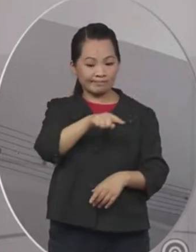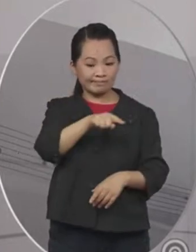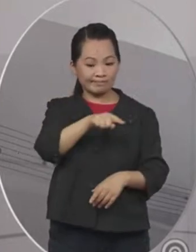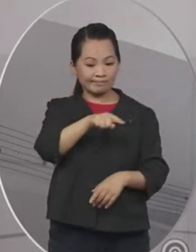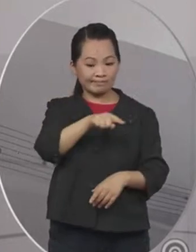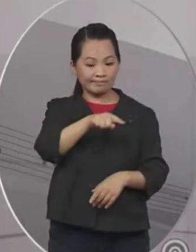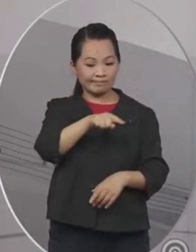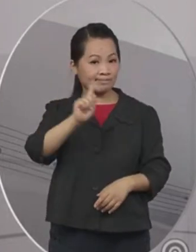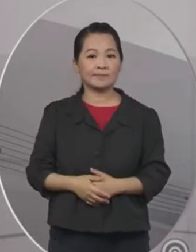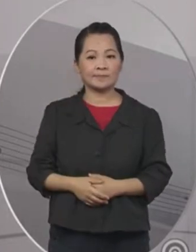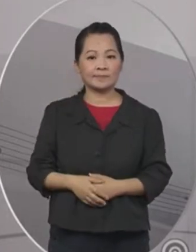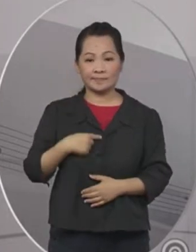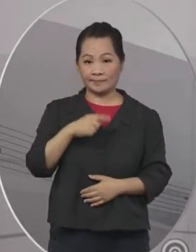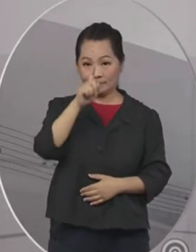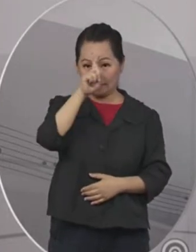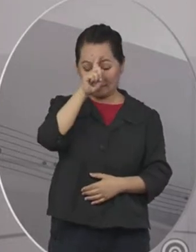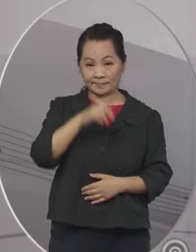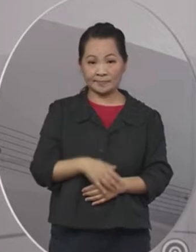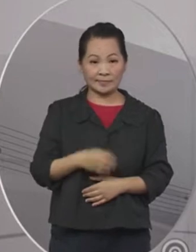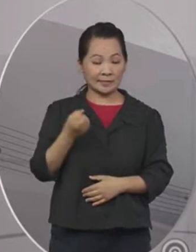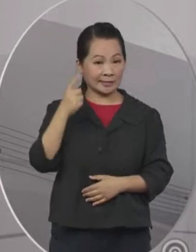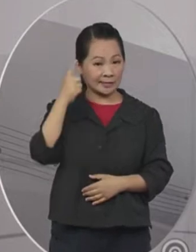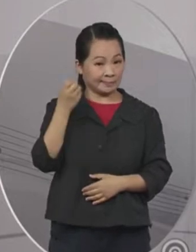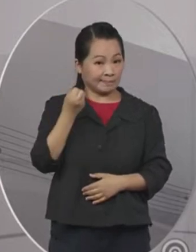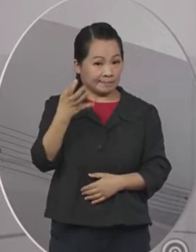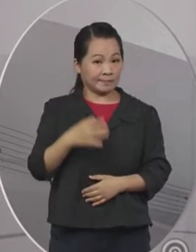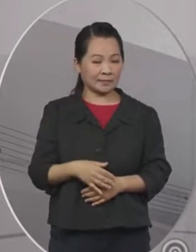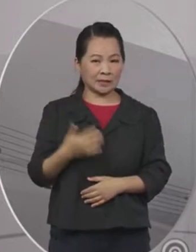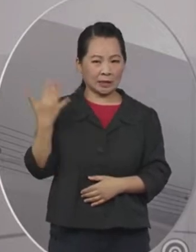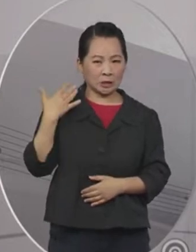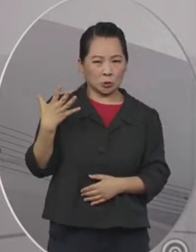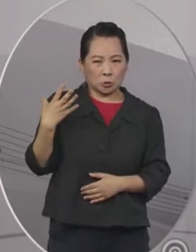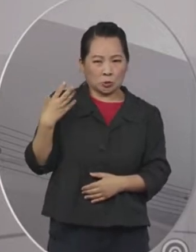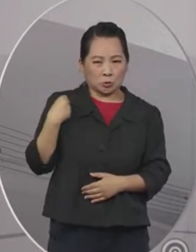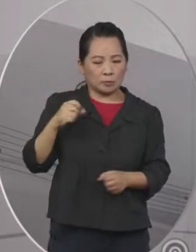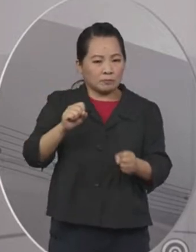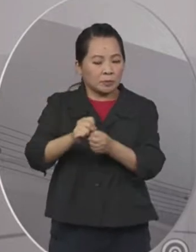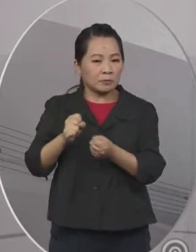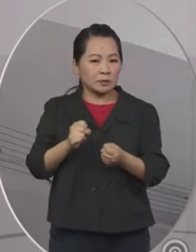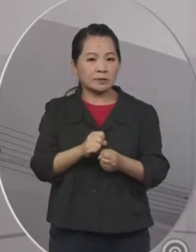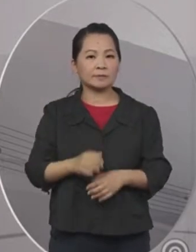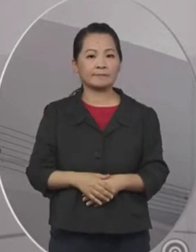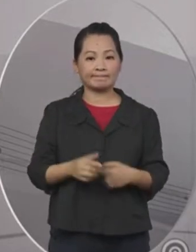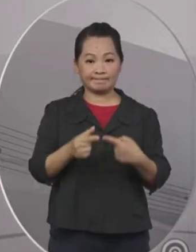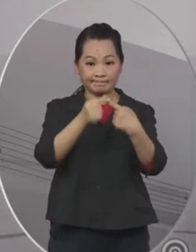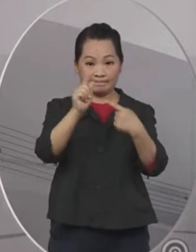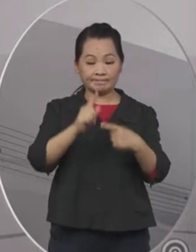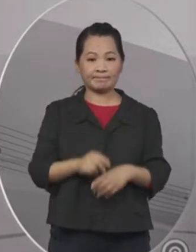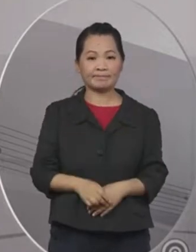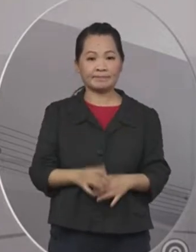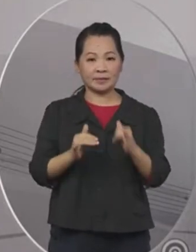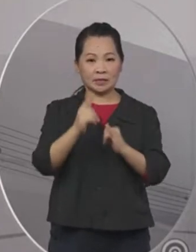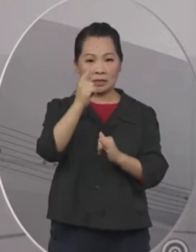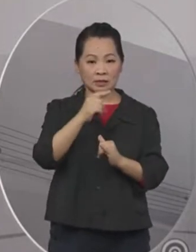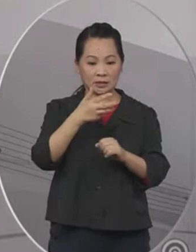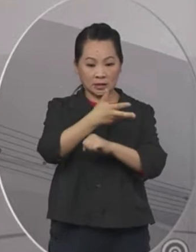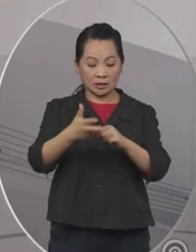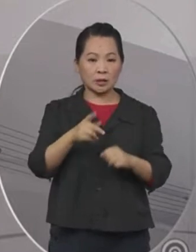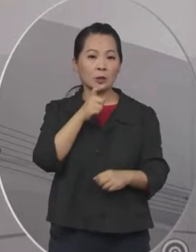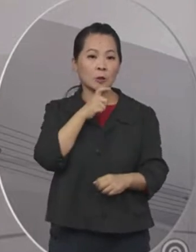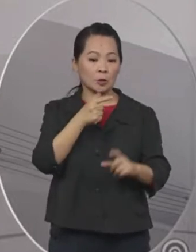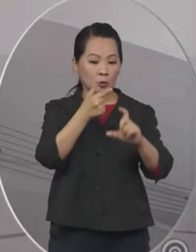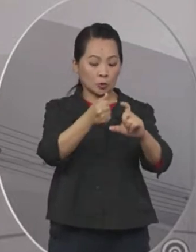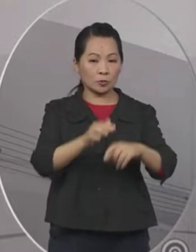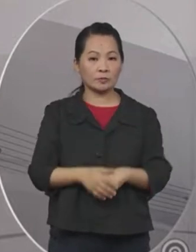案的看法，希望以新思维打破传统政治的窠臼。第一个，社子岛性专区，